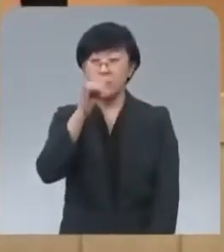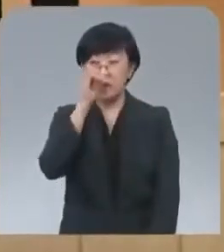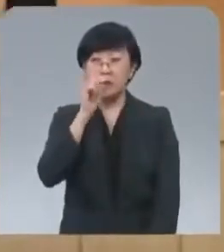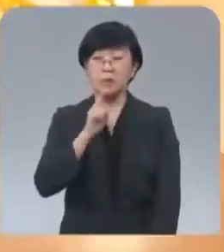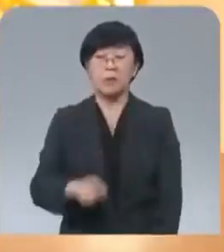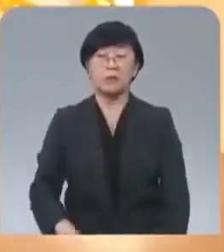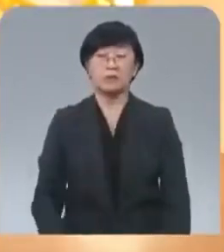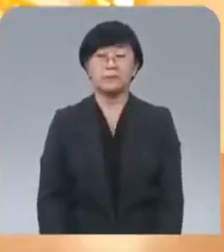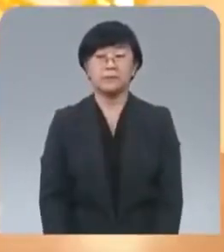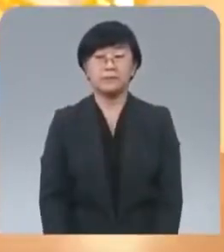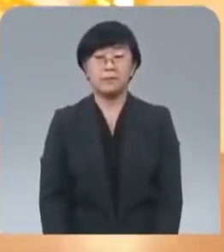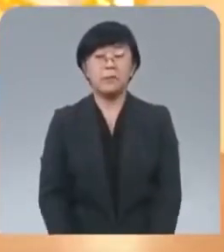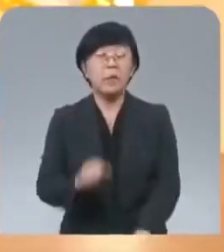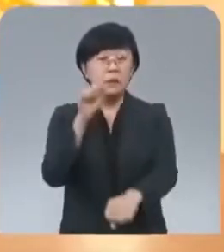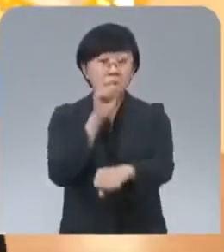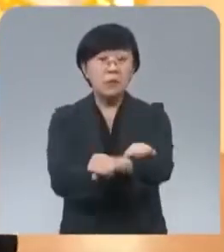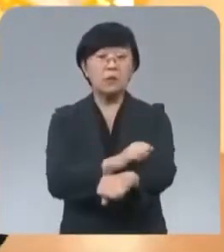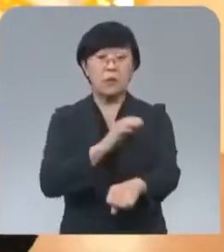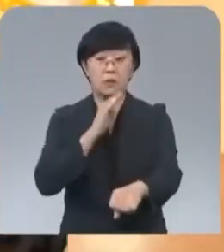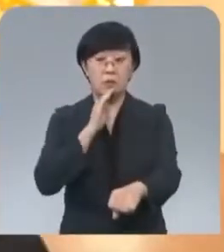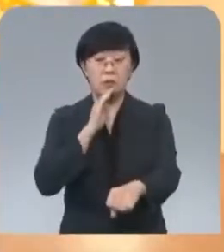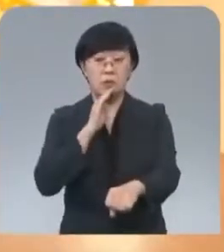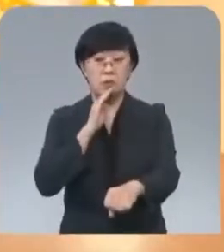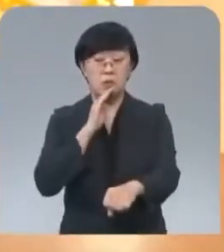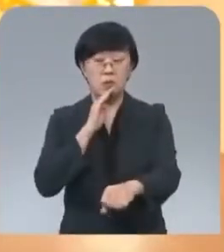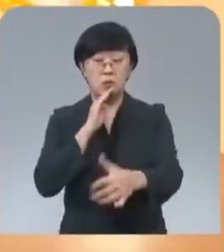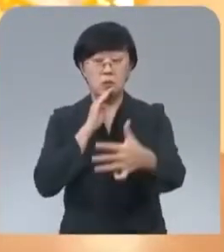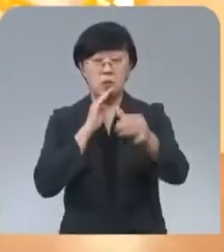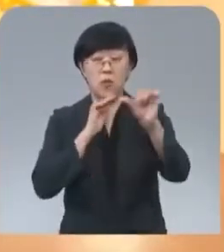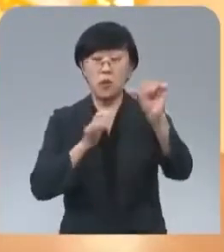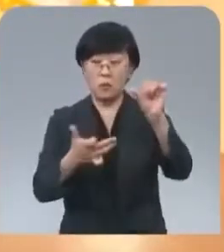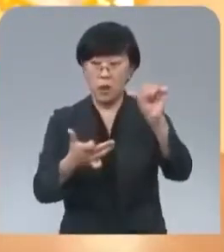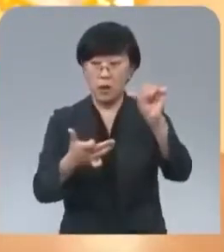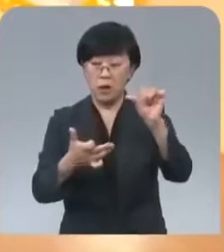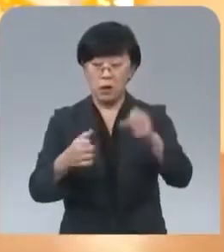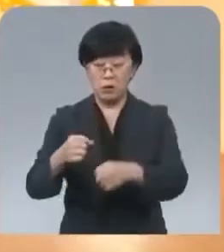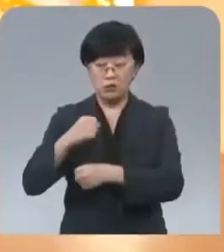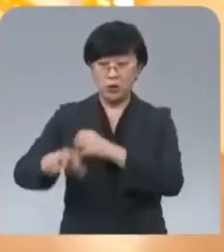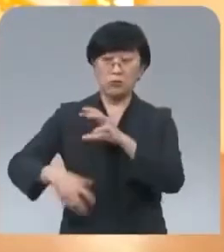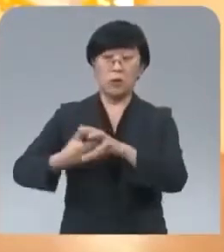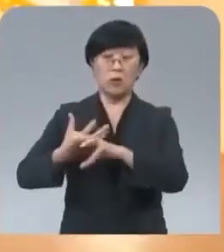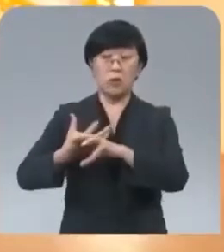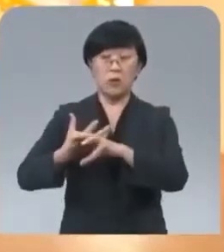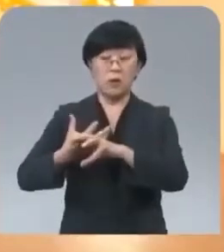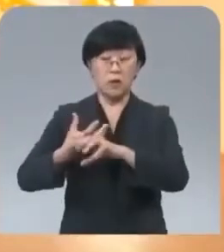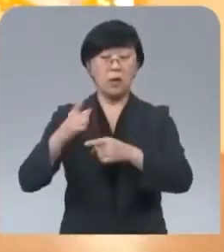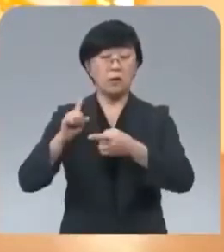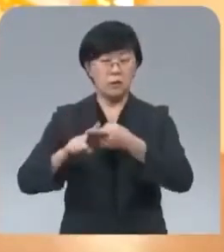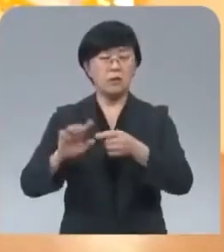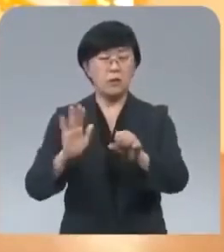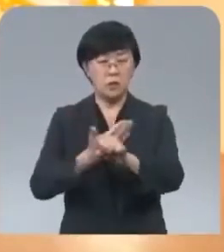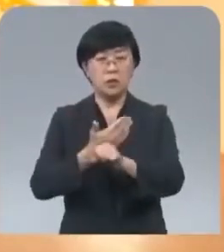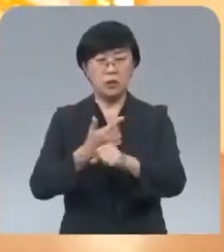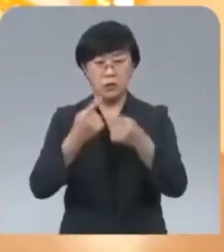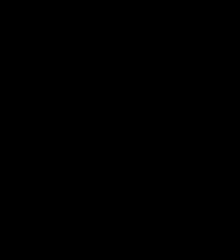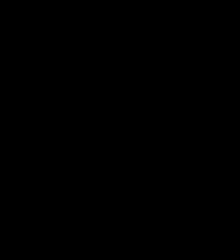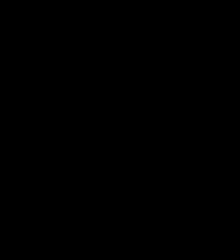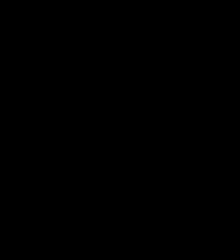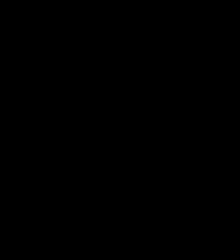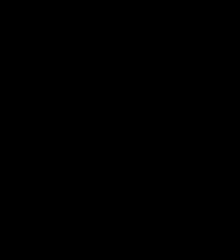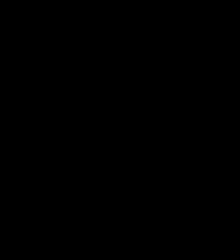설명했습니다. 잘한 부분은 잘한 거고 제가 5.18과 군사 쿠데타는 잘못됐다고 분명히 얘기했지